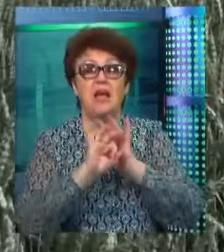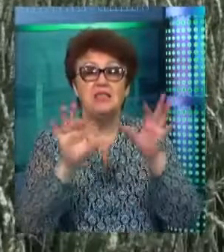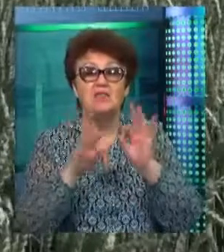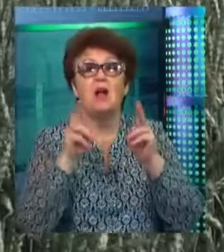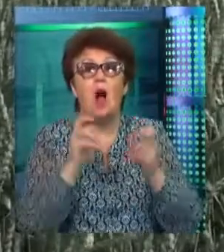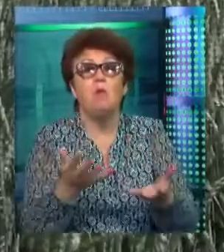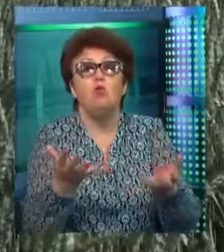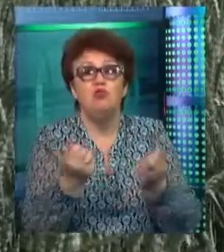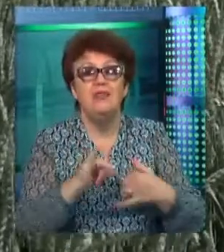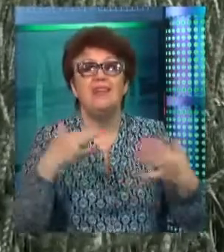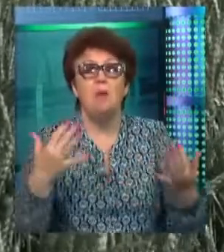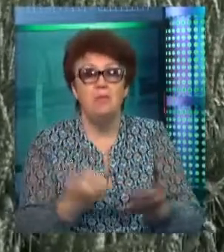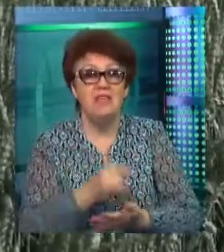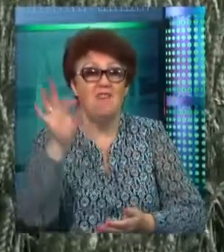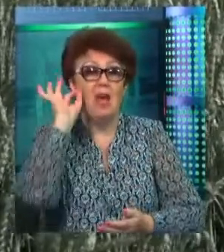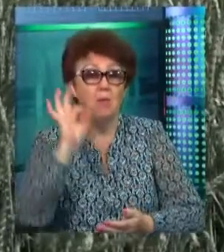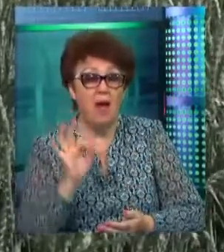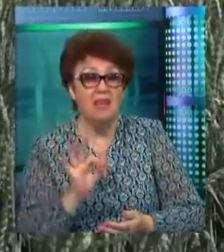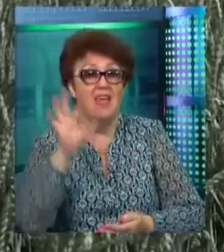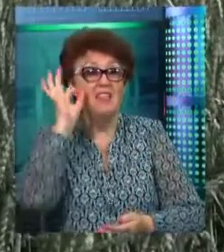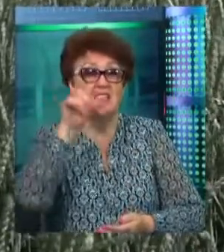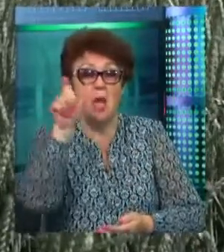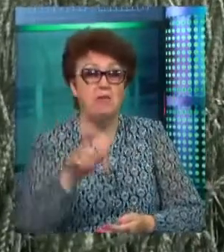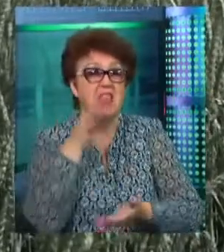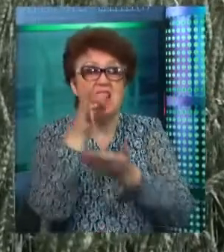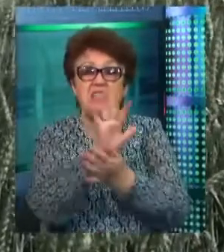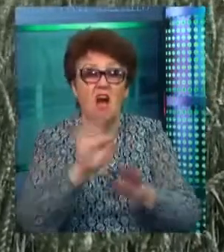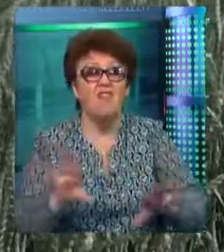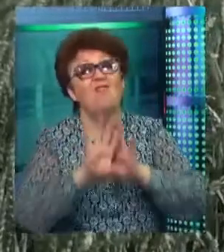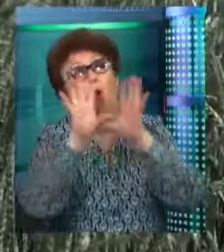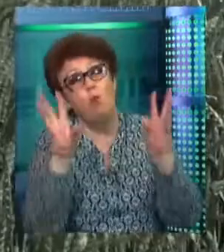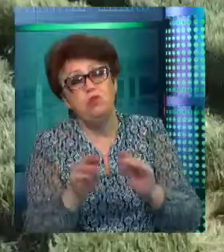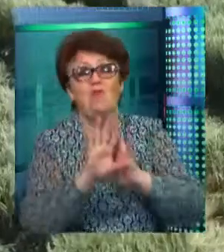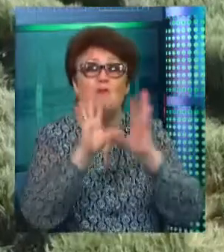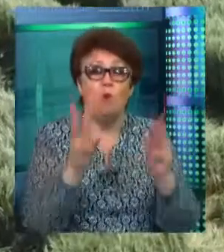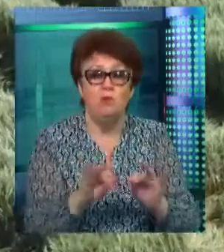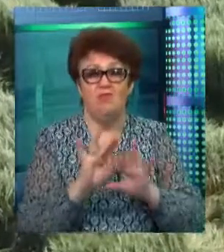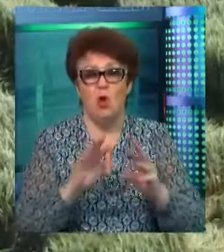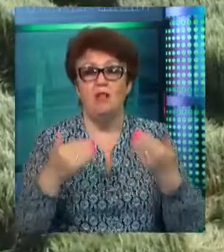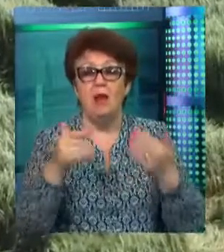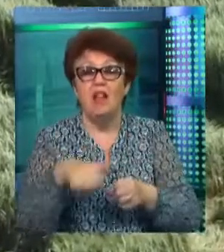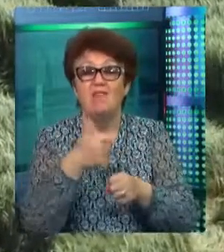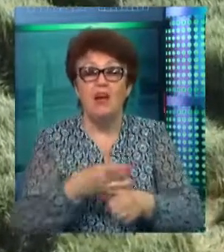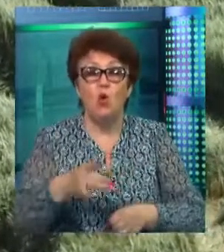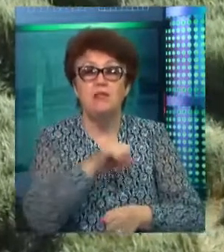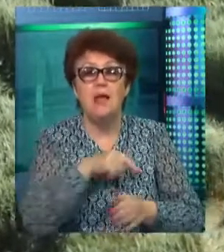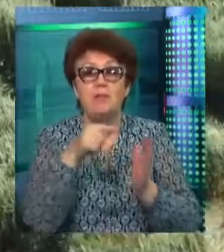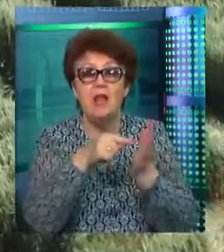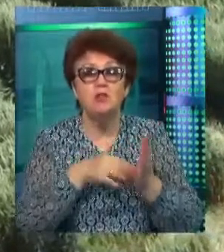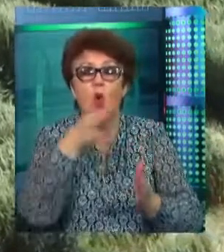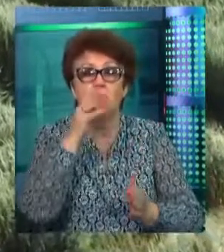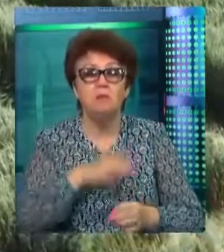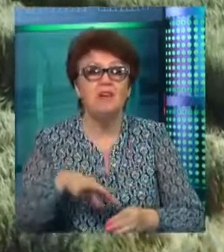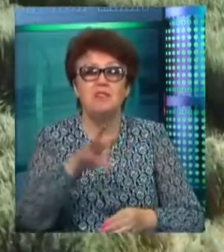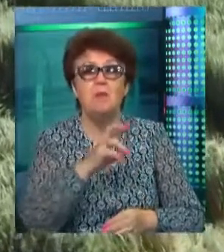получить как этого добиться в германии татьяне мест и скажет он сказал так что вот в общем вот общем хокингу теперь же глава региона сам делится опытом со